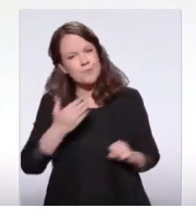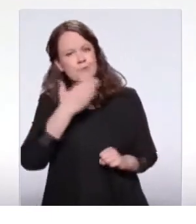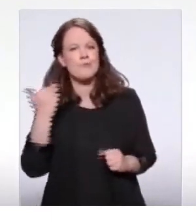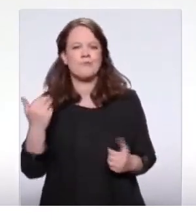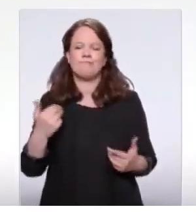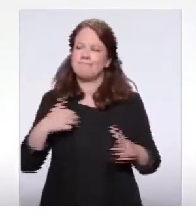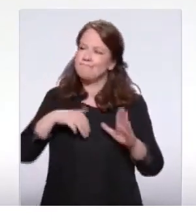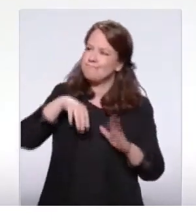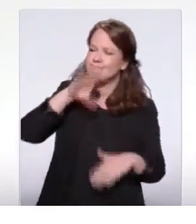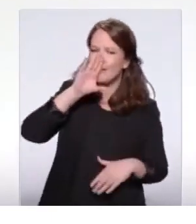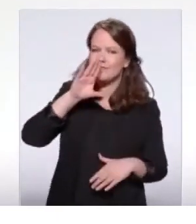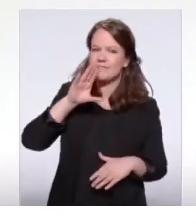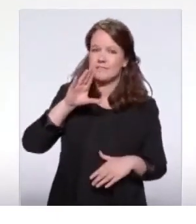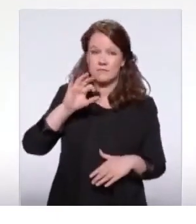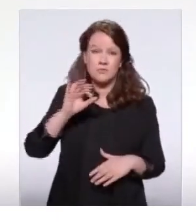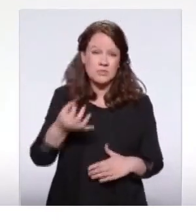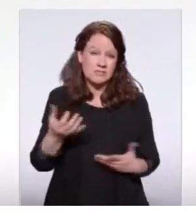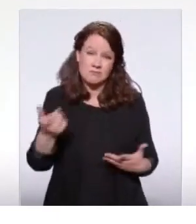erreurs. Tout cela est vrai.